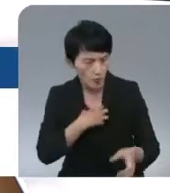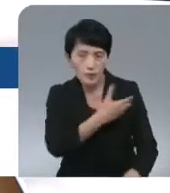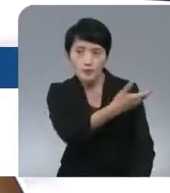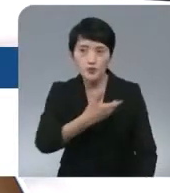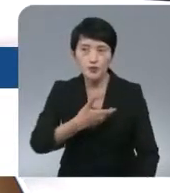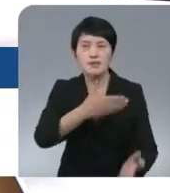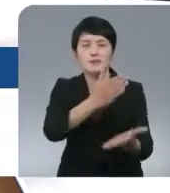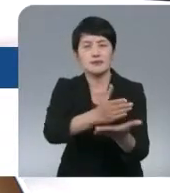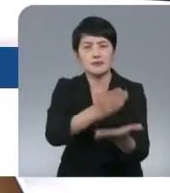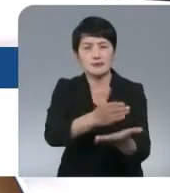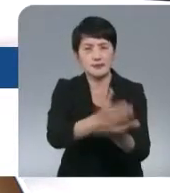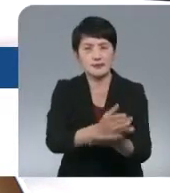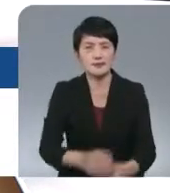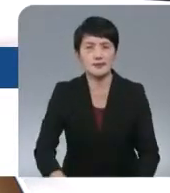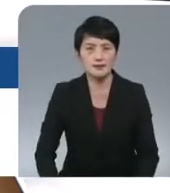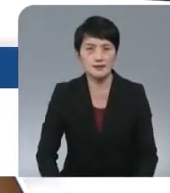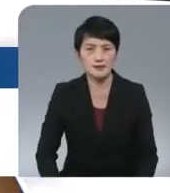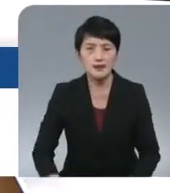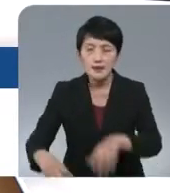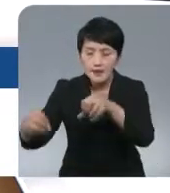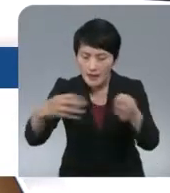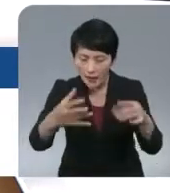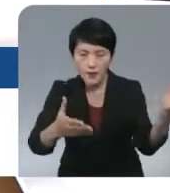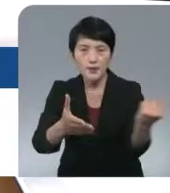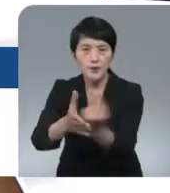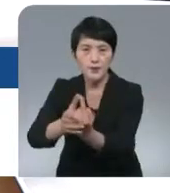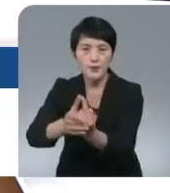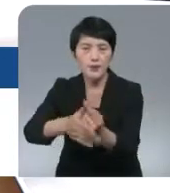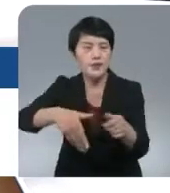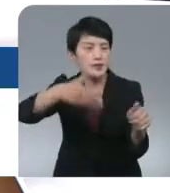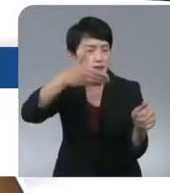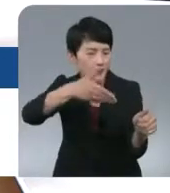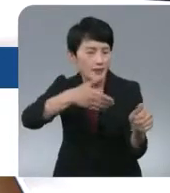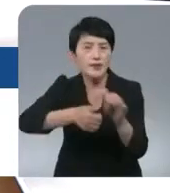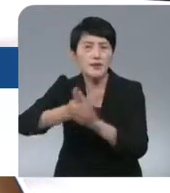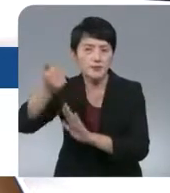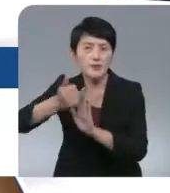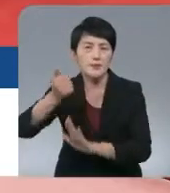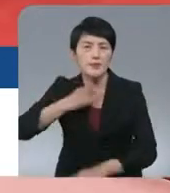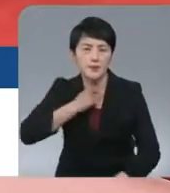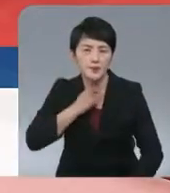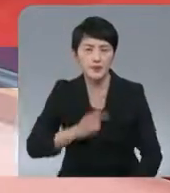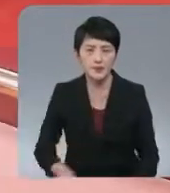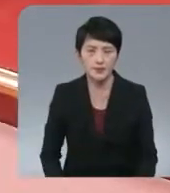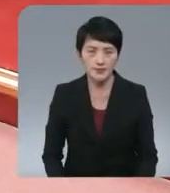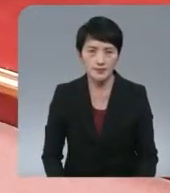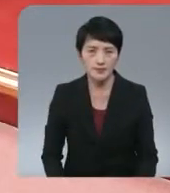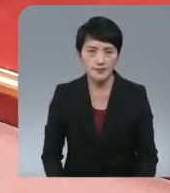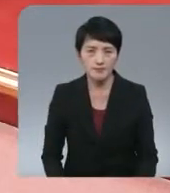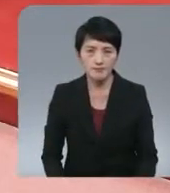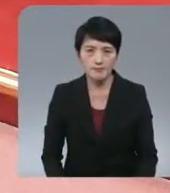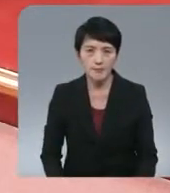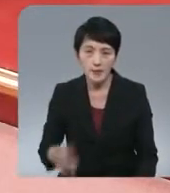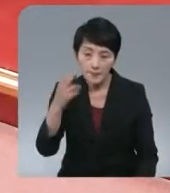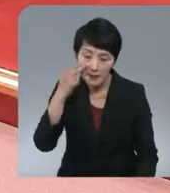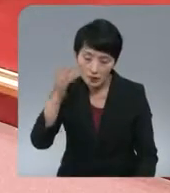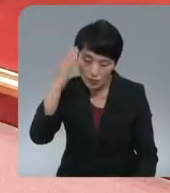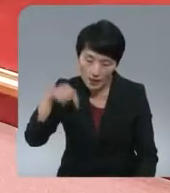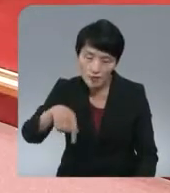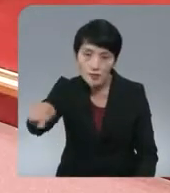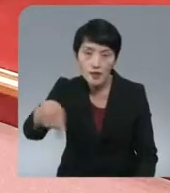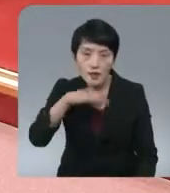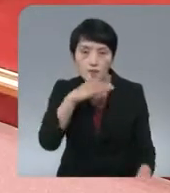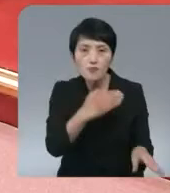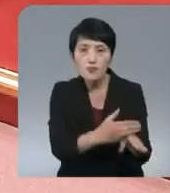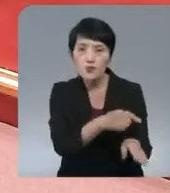động khiêu khích nguy hiểm và gây bất ổn hai bên Cũng Nhất trí phối hợp chặt chẽ tại ở tại Đại Hội đồng Liên Hợp Quốc nhằm gây